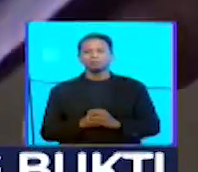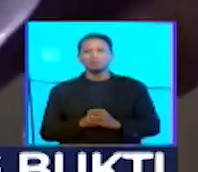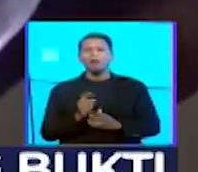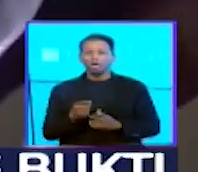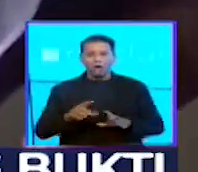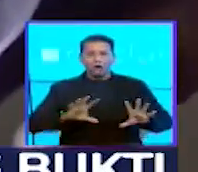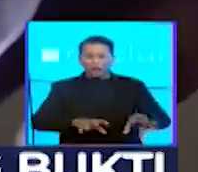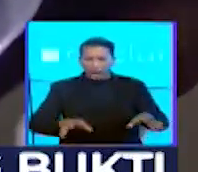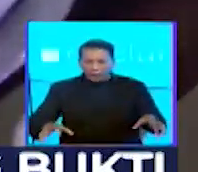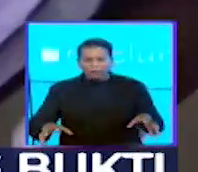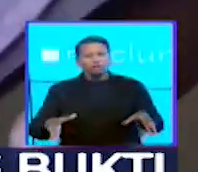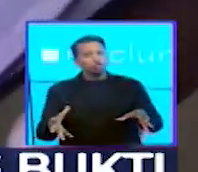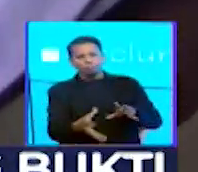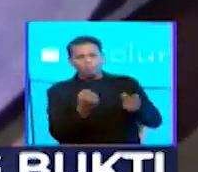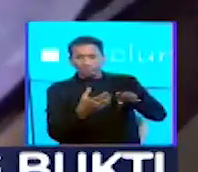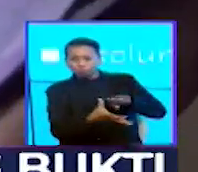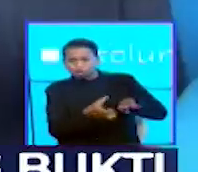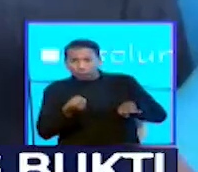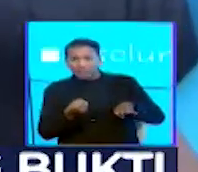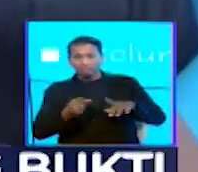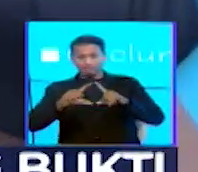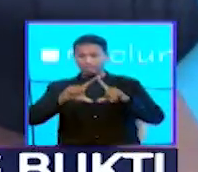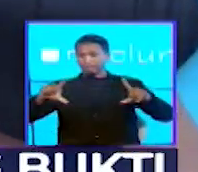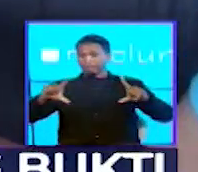mencuri kendaraan dan beberapa plat nomor kendaraan